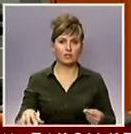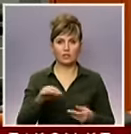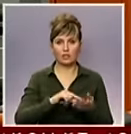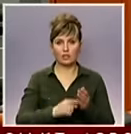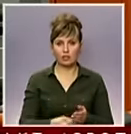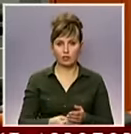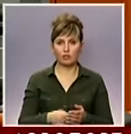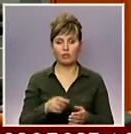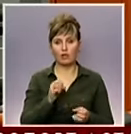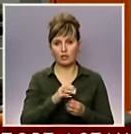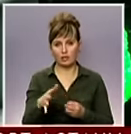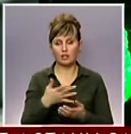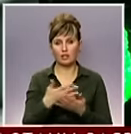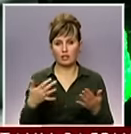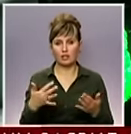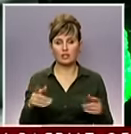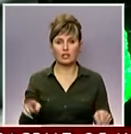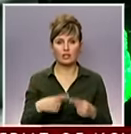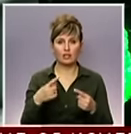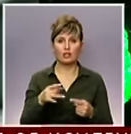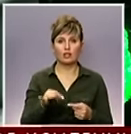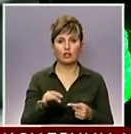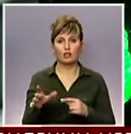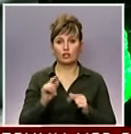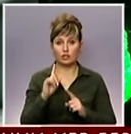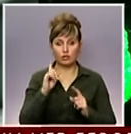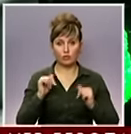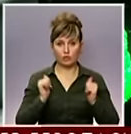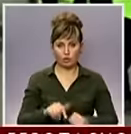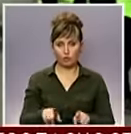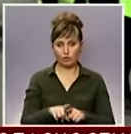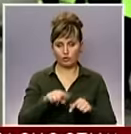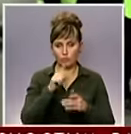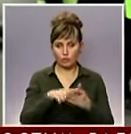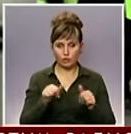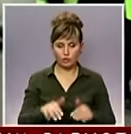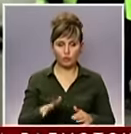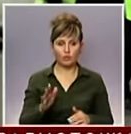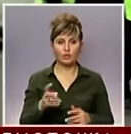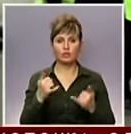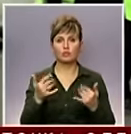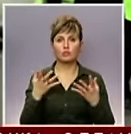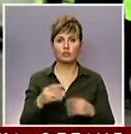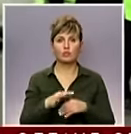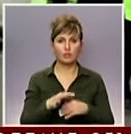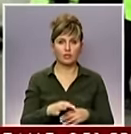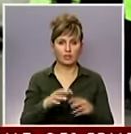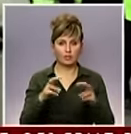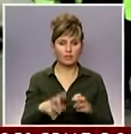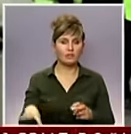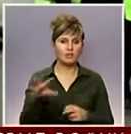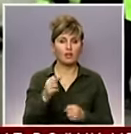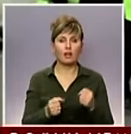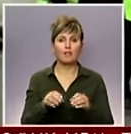точки обещают оснастить современной системой, после чего и зелеными жилетами вопрос решится. На сегодняшний день проводится инвентаризация всех